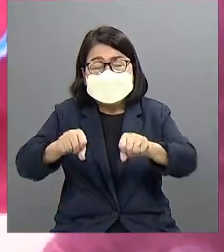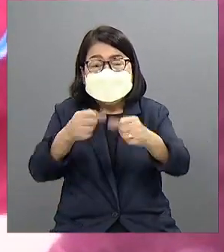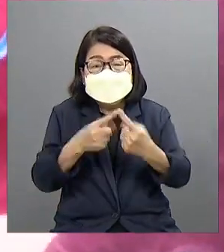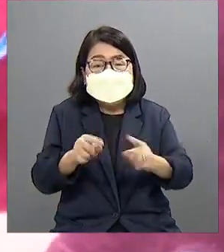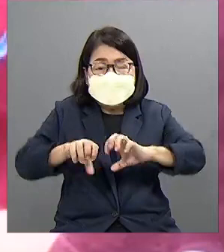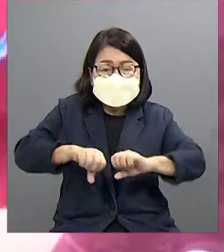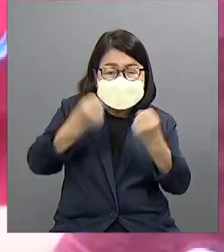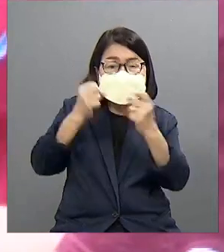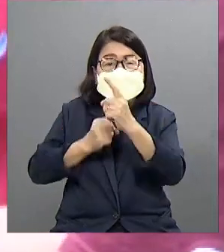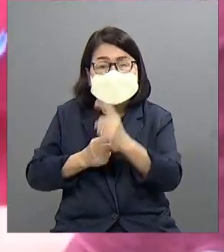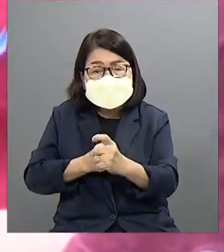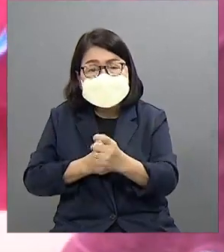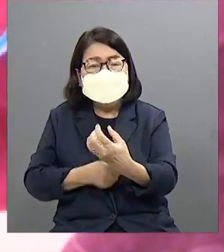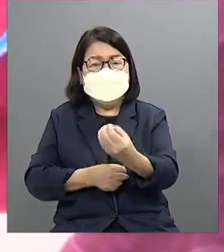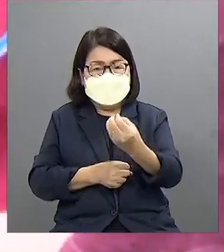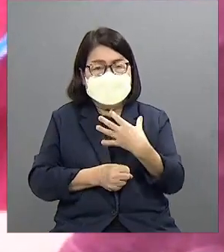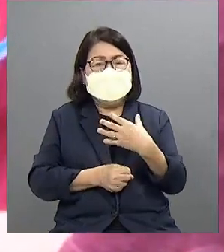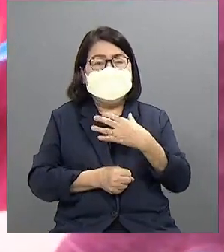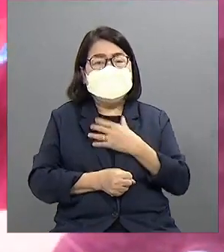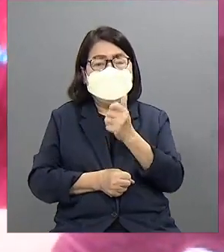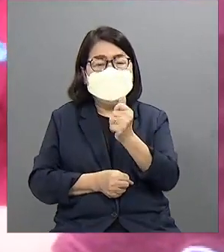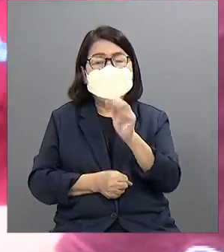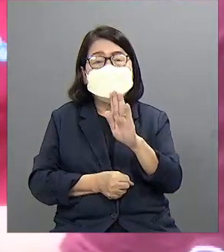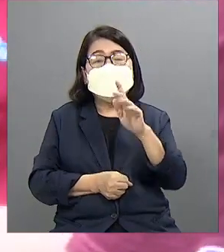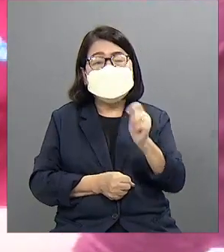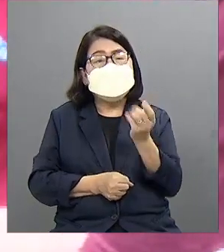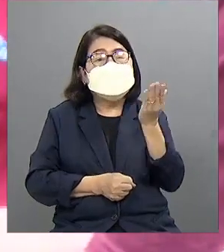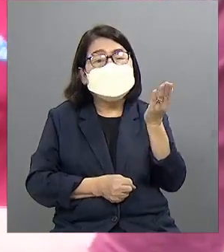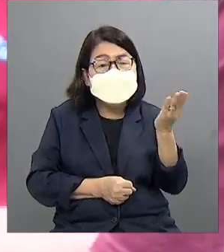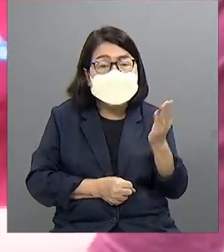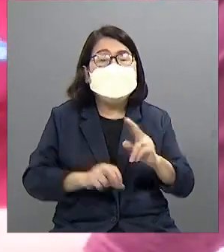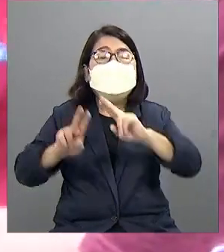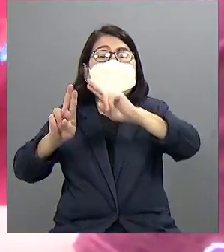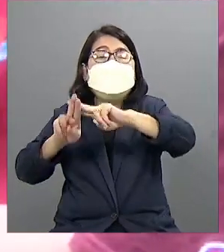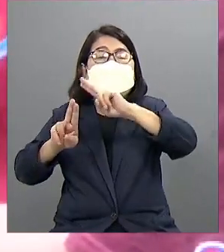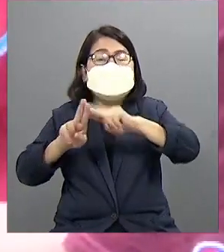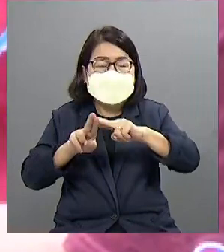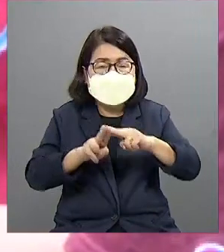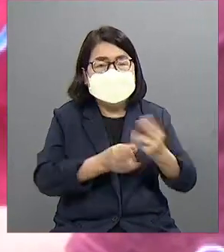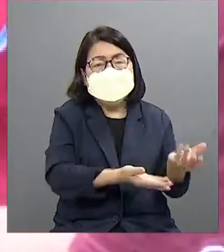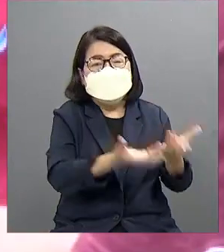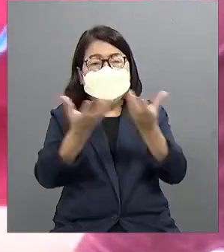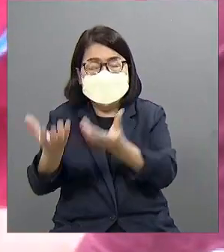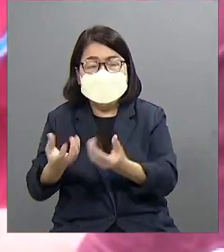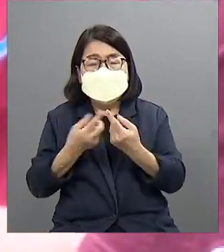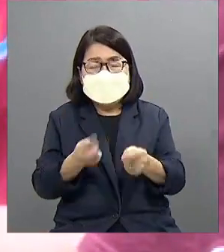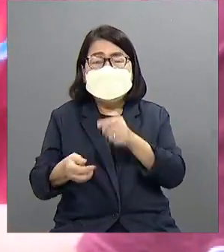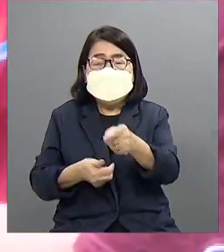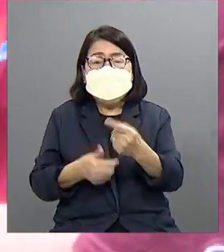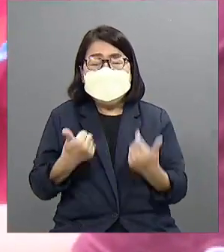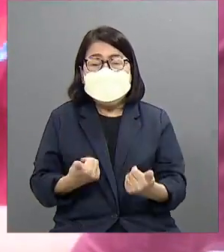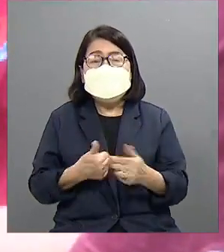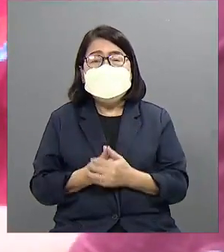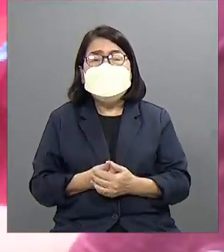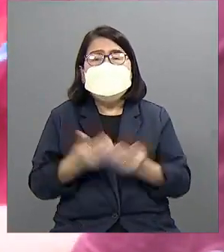ก็จะขอจากกาชาดมาให้เขานะคะอันนี้ในส่วนนี้และตอนนี้ในส่วนของการเจ็บป่วยของตอนนี้มีมาเพิ่มคือลูกช